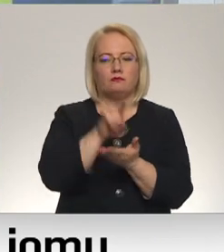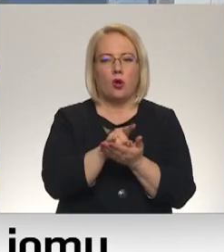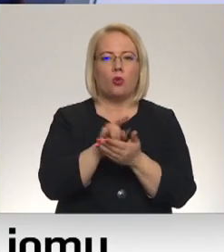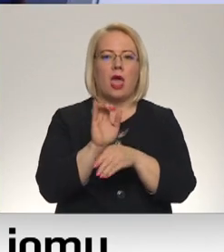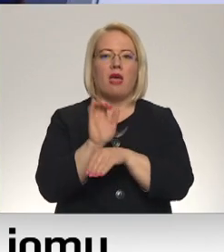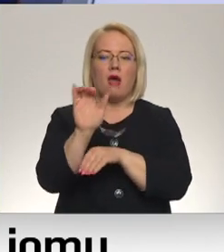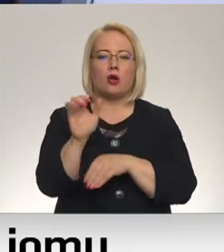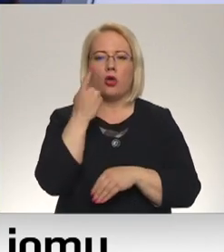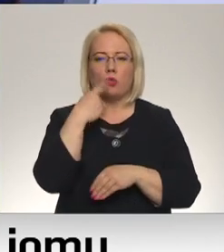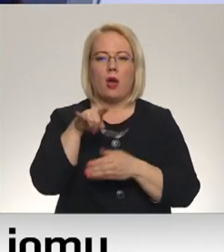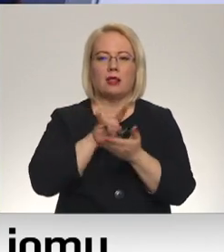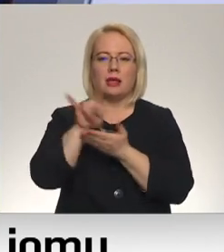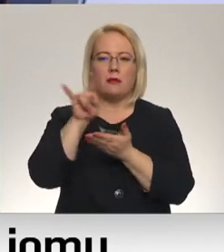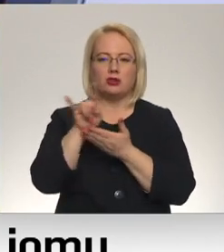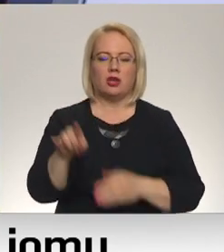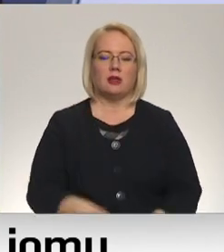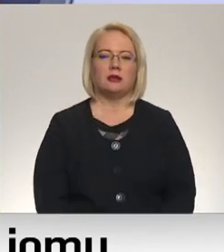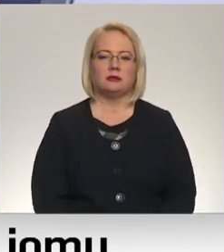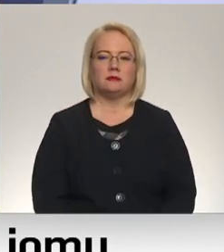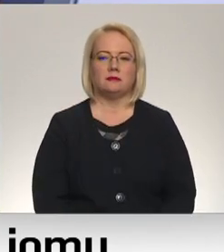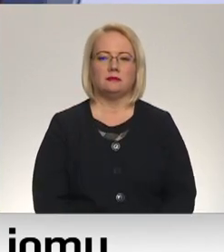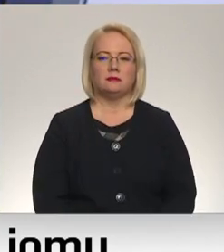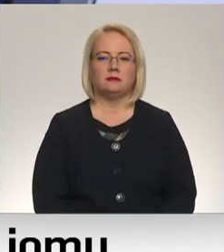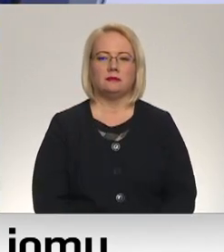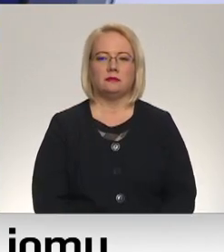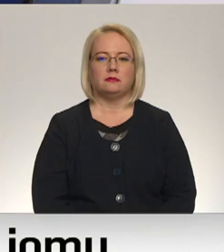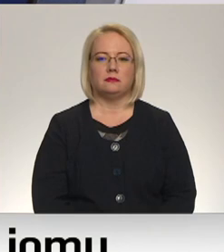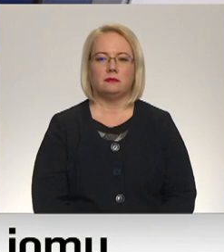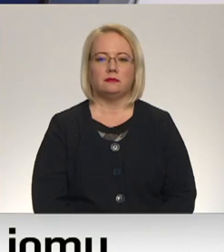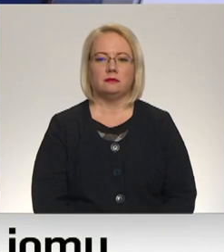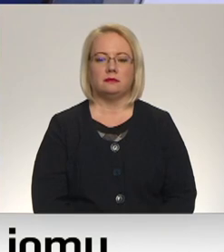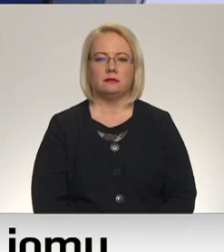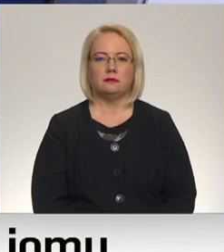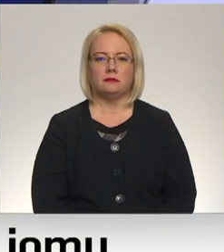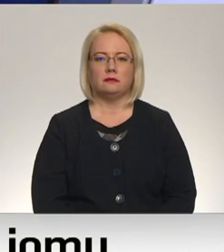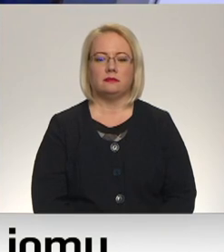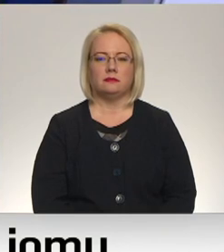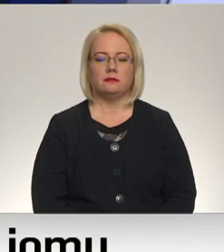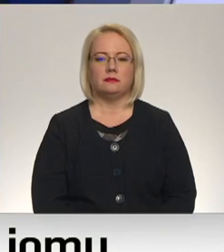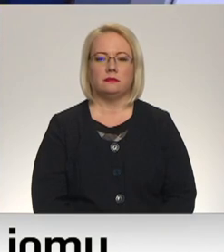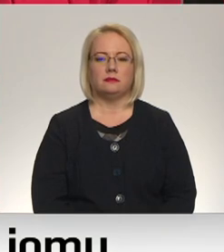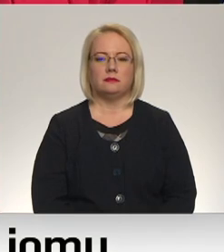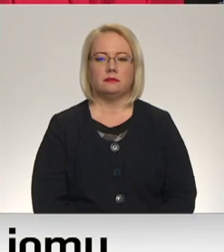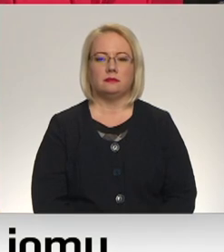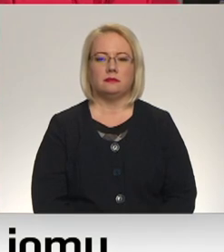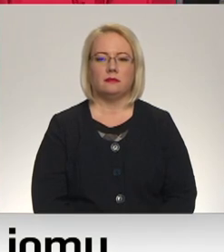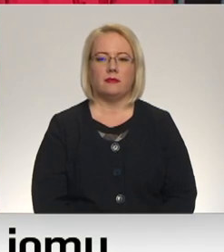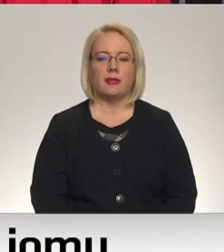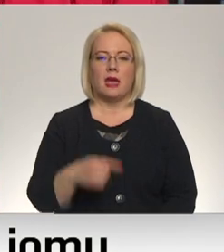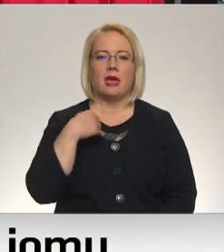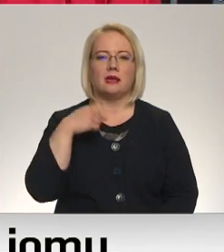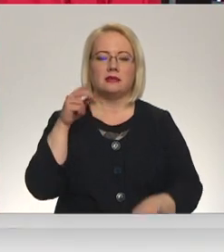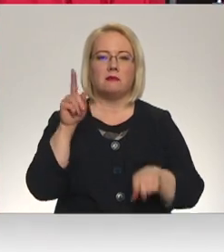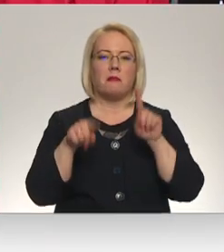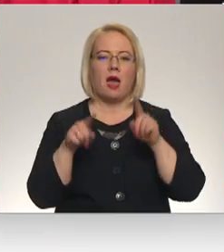lidmašīnas. Bend over, heads down! Bend over, heads down! Bend over, heads down! Kas pāris reizes